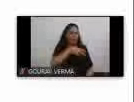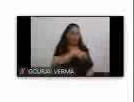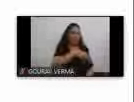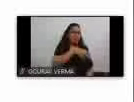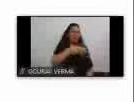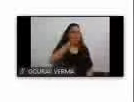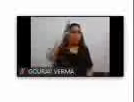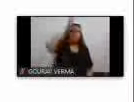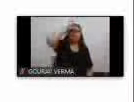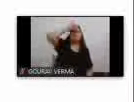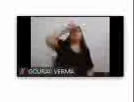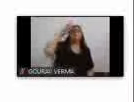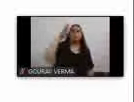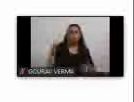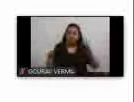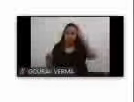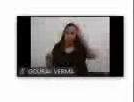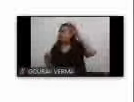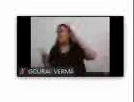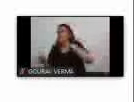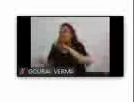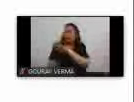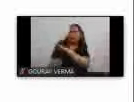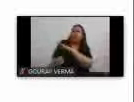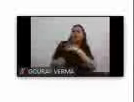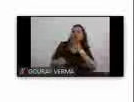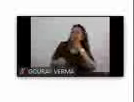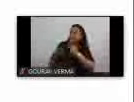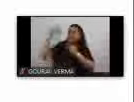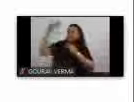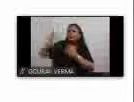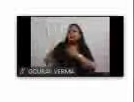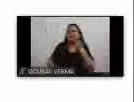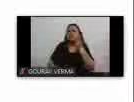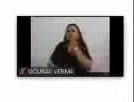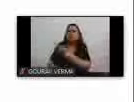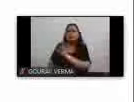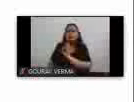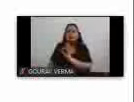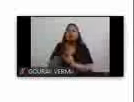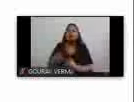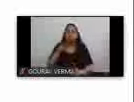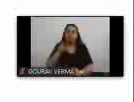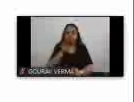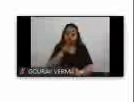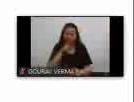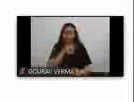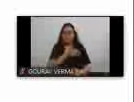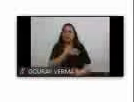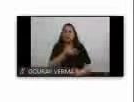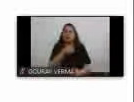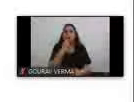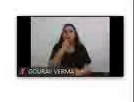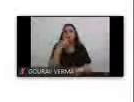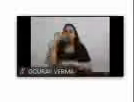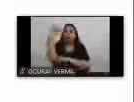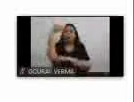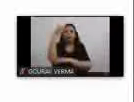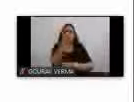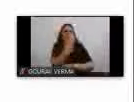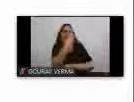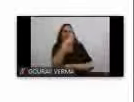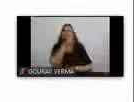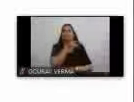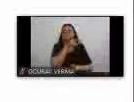एक डेंजर देते हैं या रेड फ्लैग्स देते हैं कि बच्चे में विजुअल प्रॉब्लम्स है। इफ सच थिंग्स हैपन देन इट